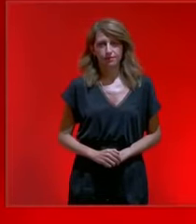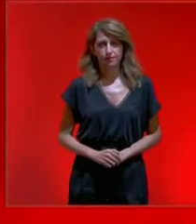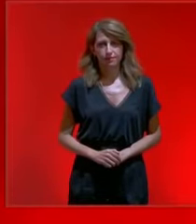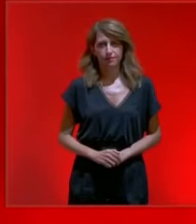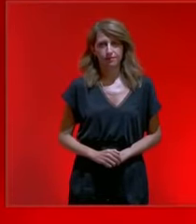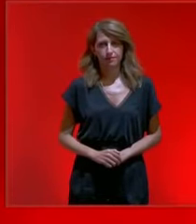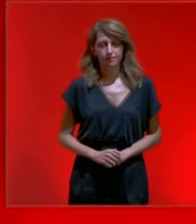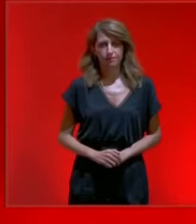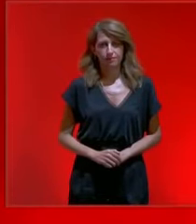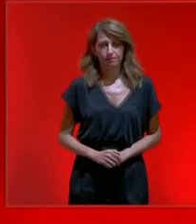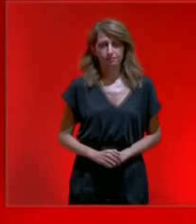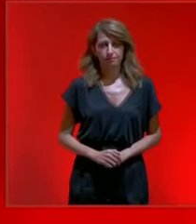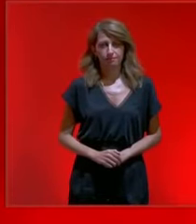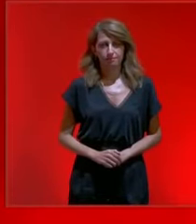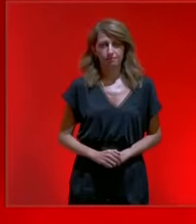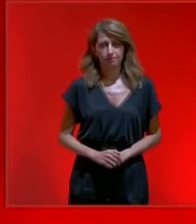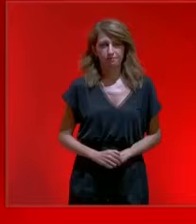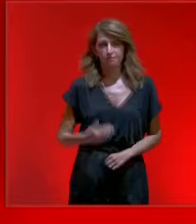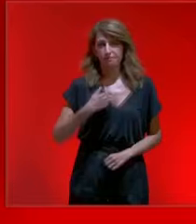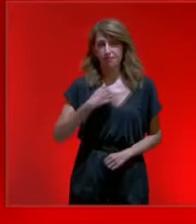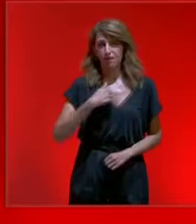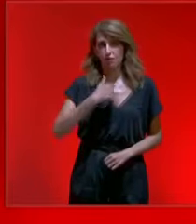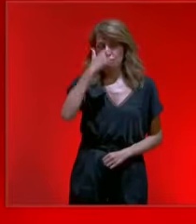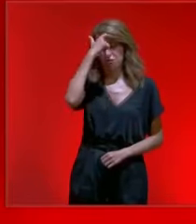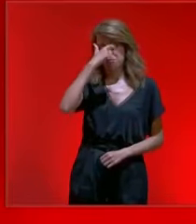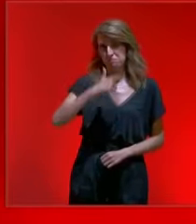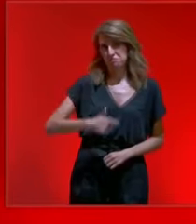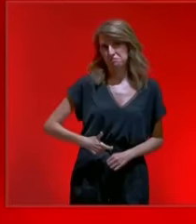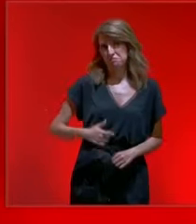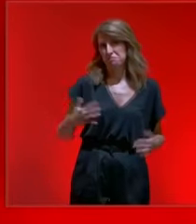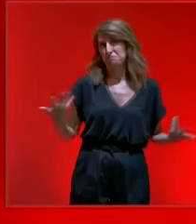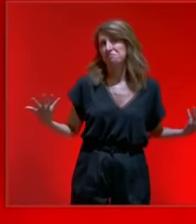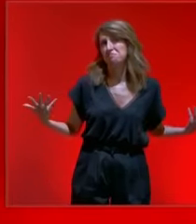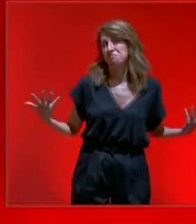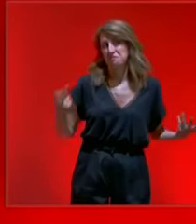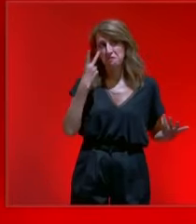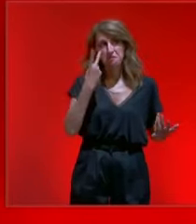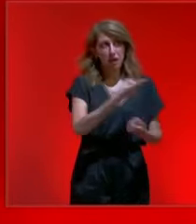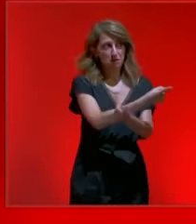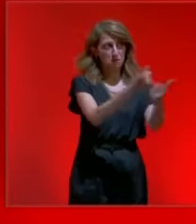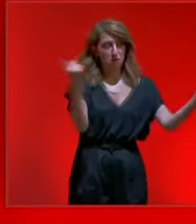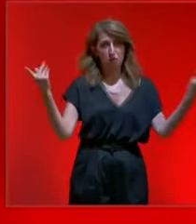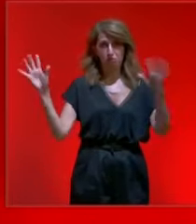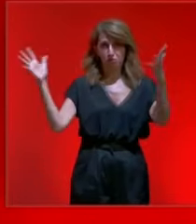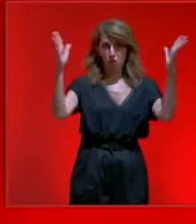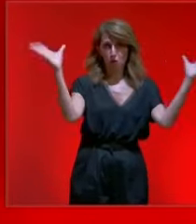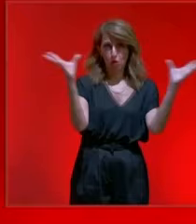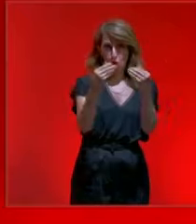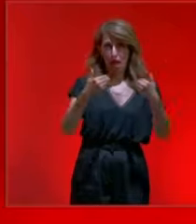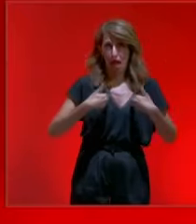Δεν θα υποπέσω στην ύβρη να θεωρήσω ότι το χειροκρότημα αφορά το πρόσωπό μου.